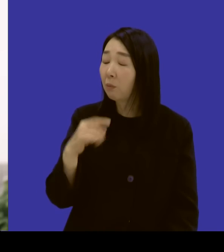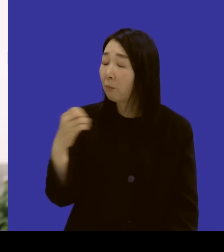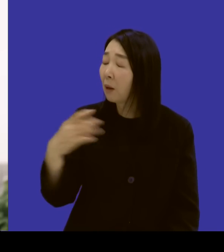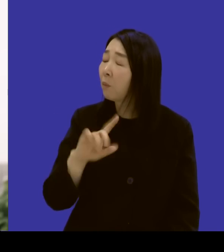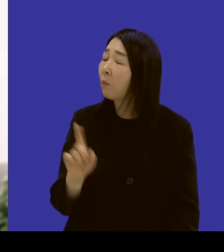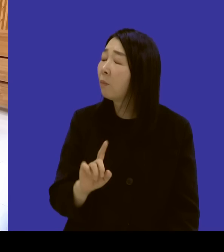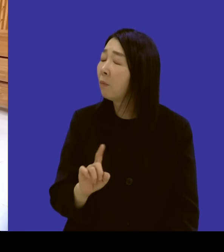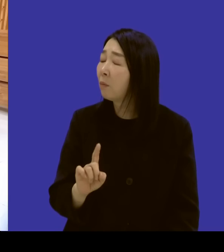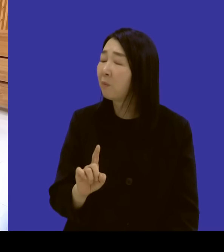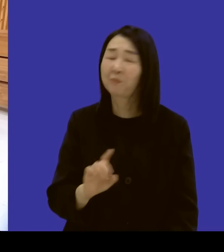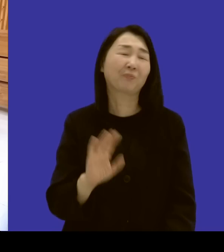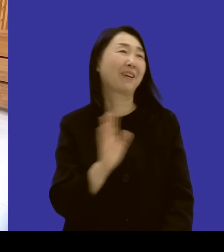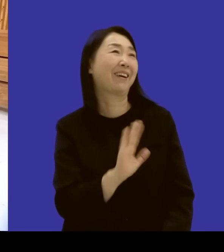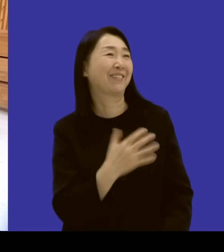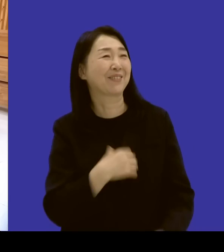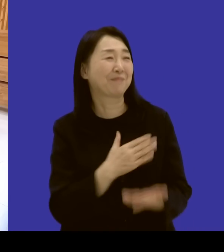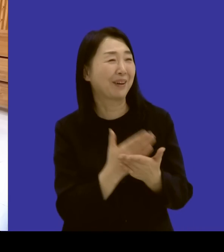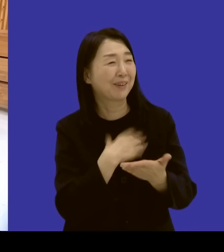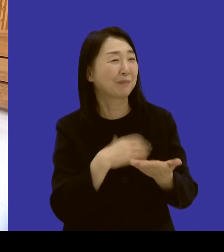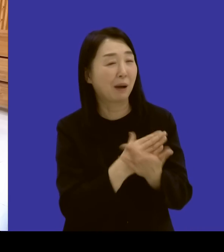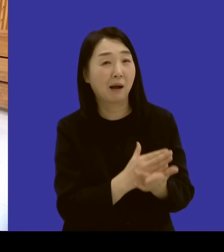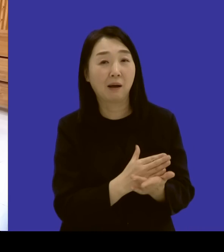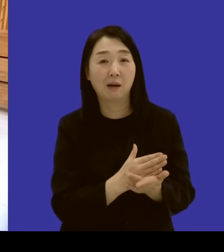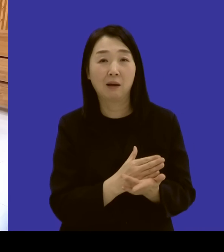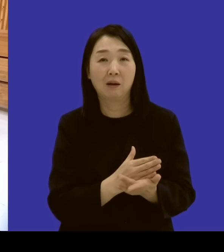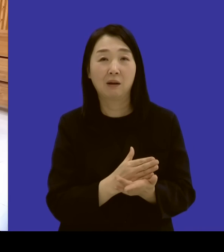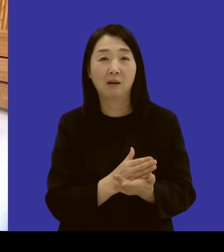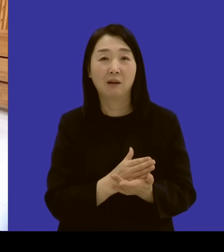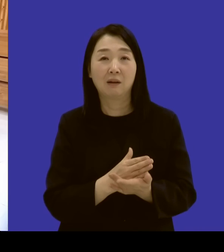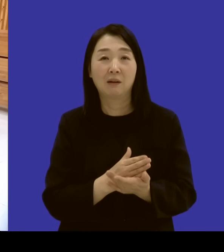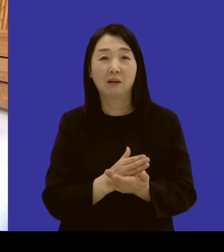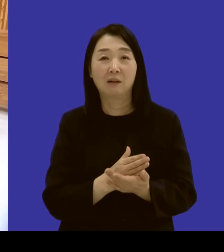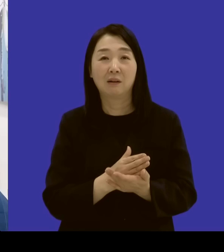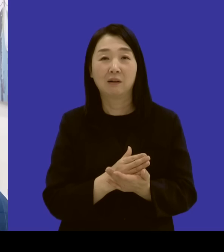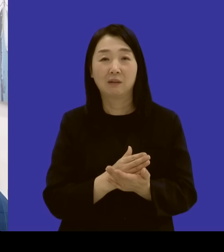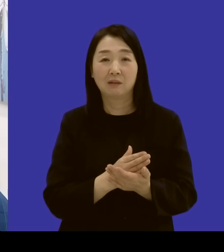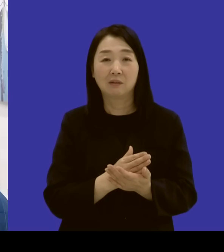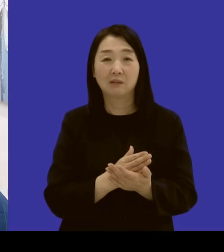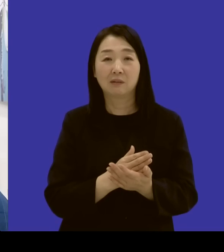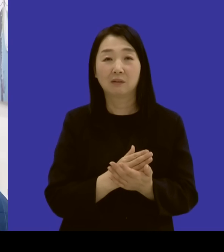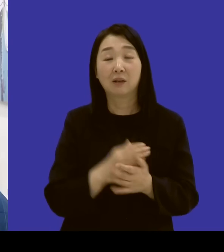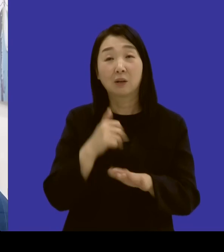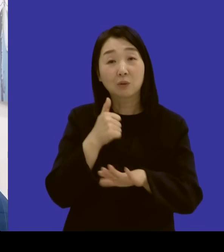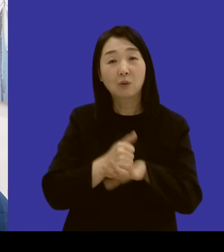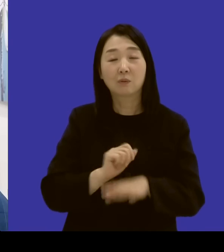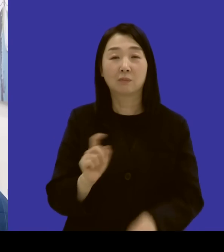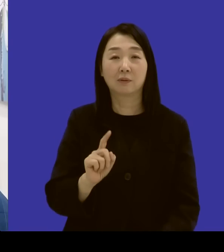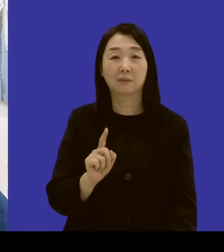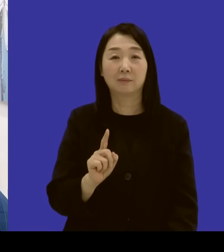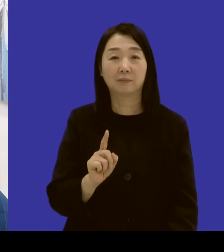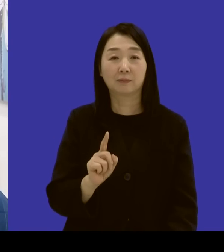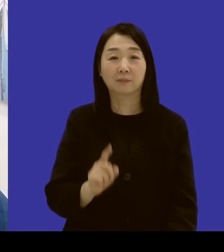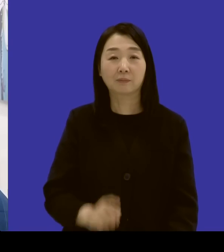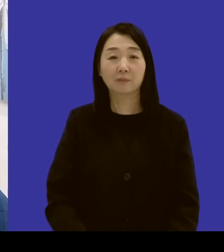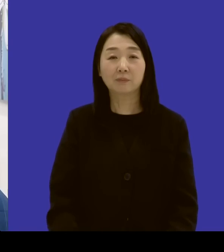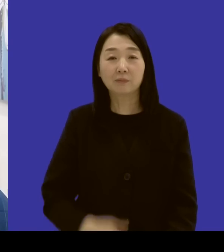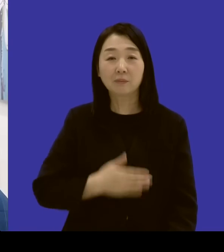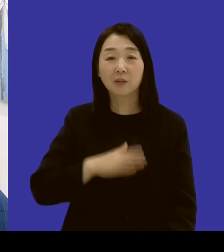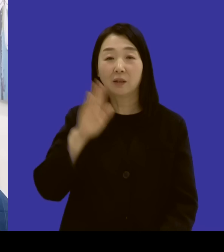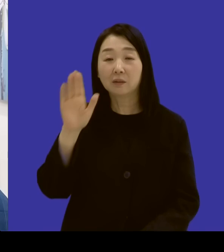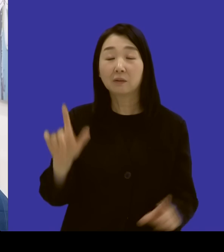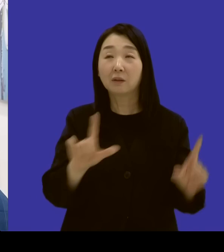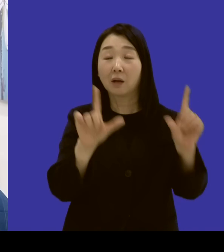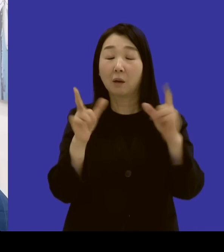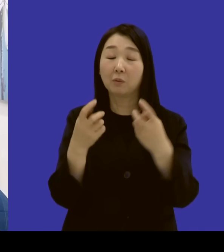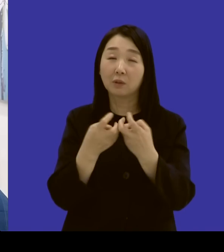하는 거냐고. 그래서 아니라고. 걱정하지 말라고. 막 그런 식으로 하다가 이제 제가 어떻게 저는 앞으로 살아야 되나,